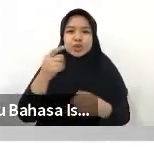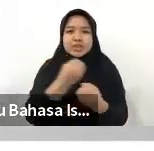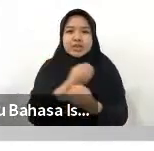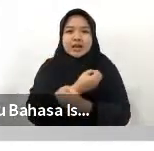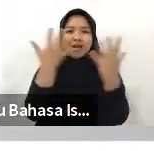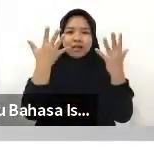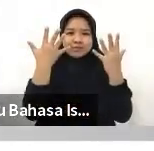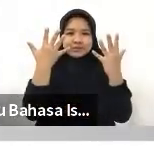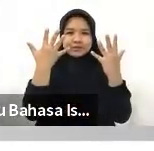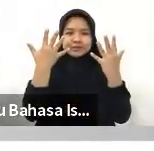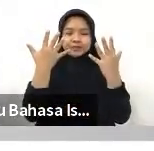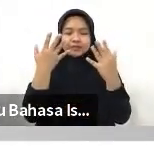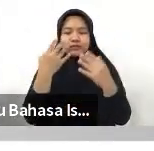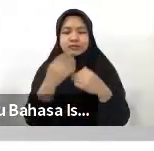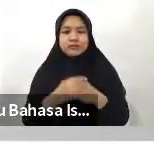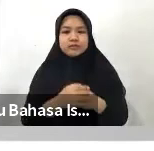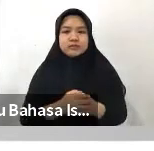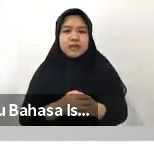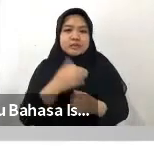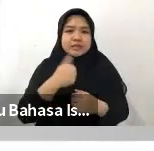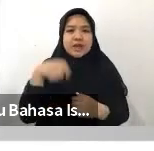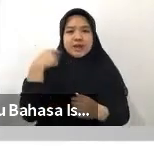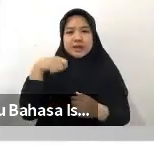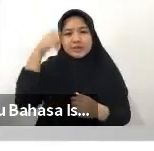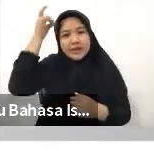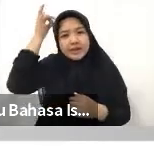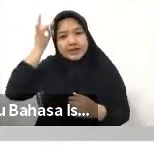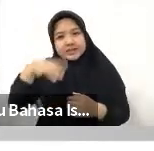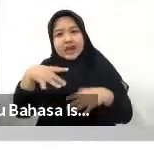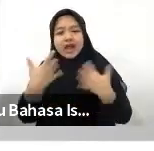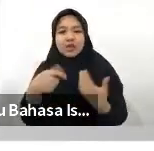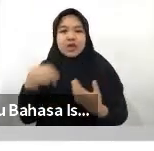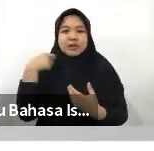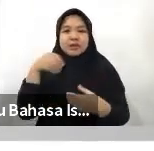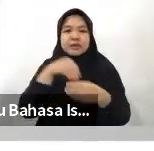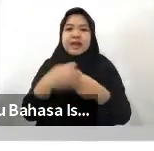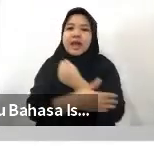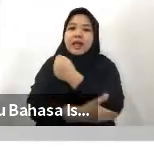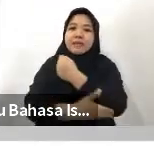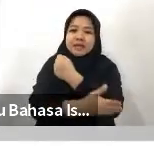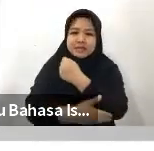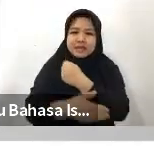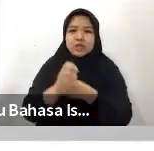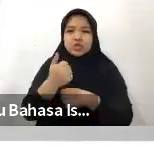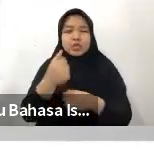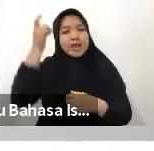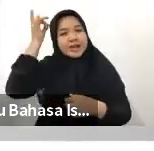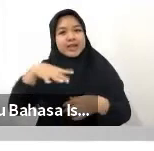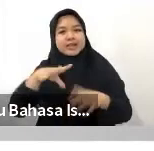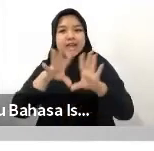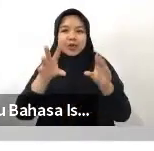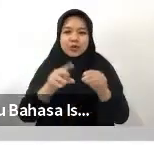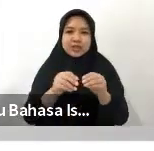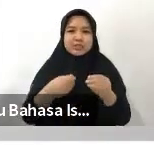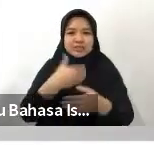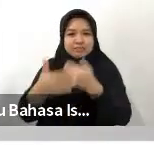dari bisa mulai dari Kemendes atau mungkin juga Kemendagri gitu, agar desa inklusi ini bisa